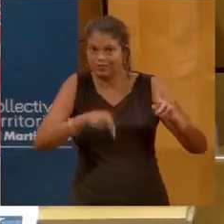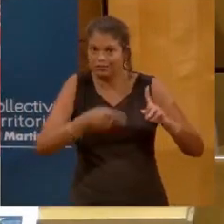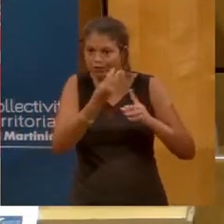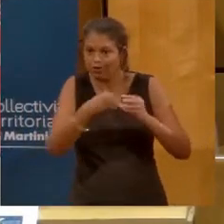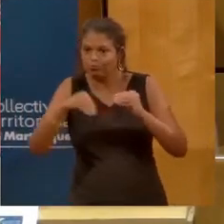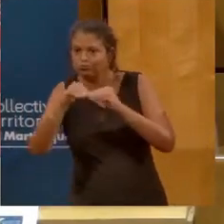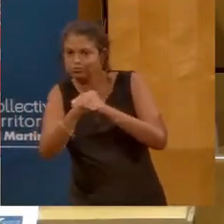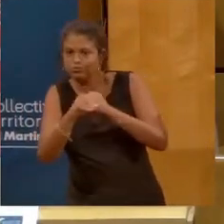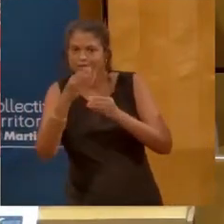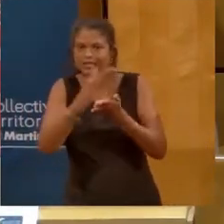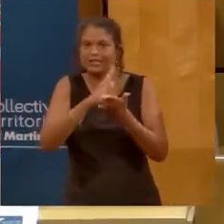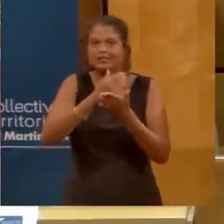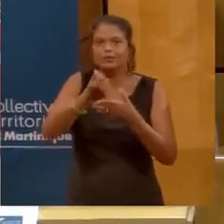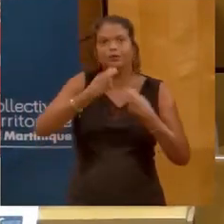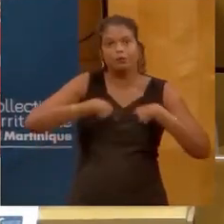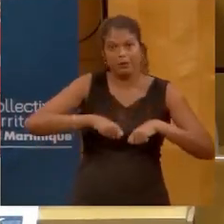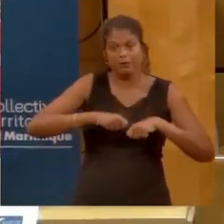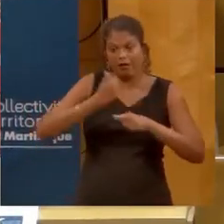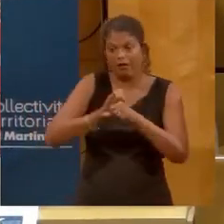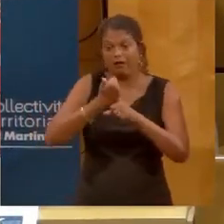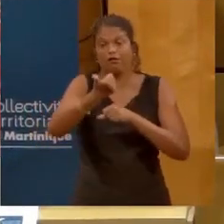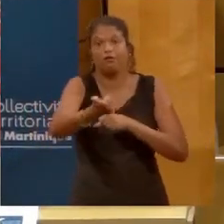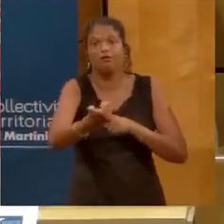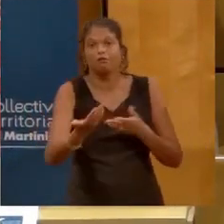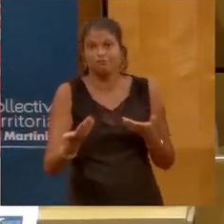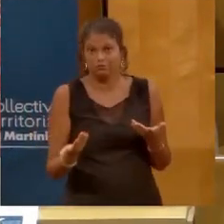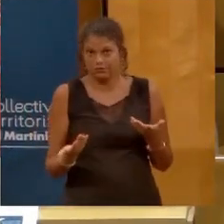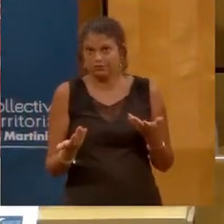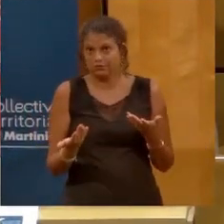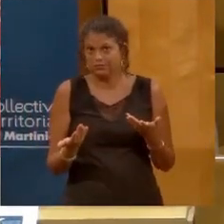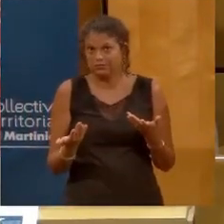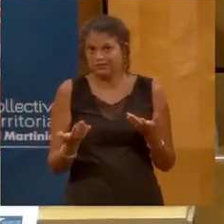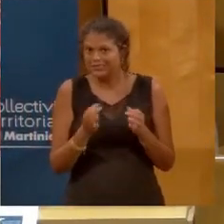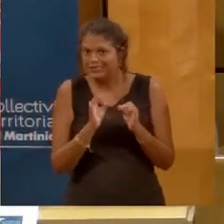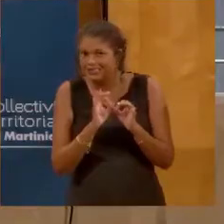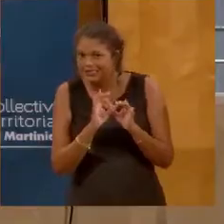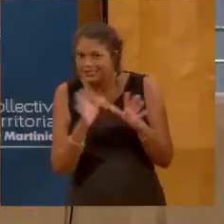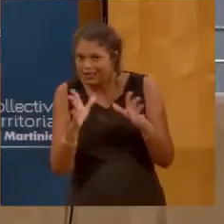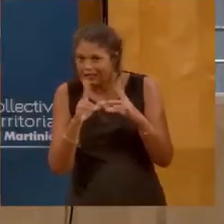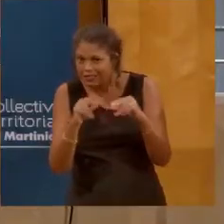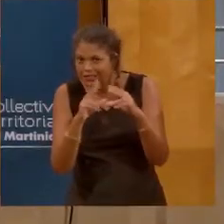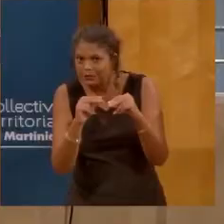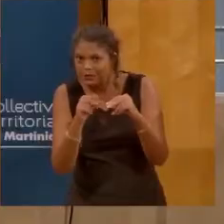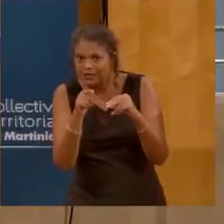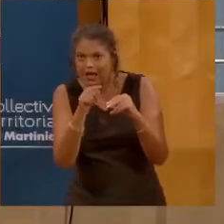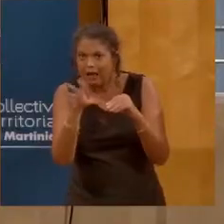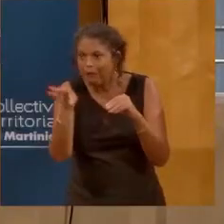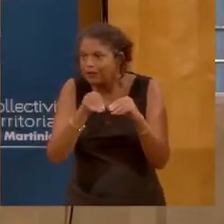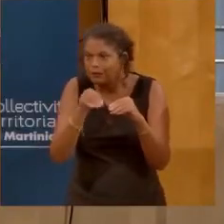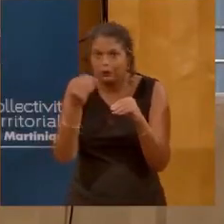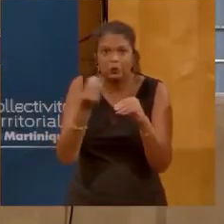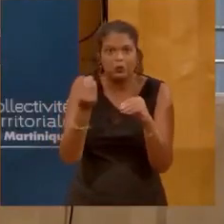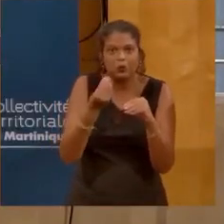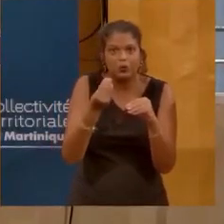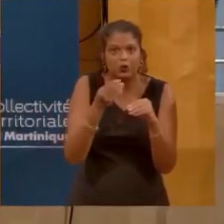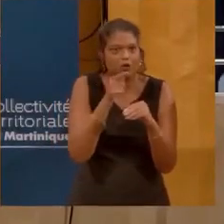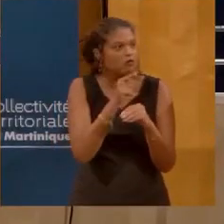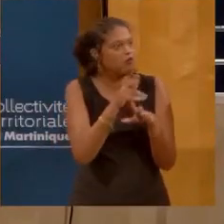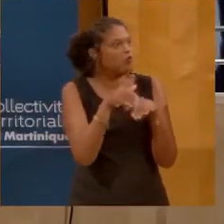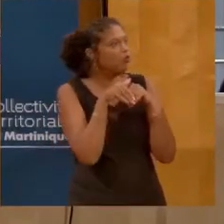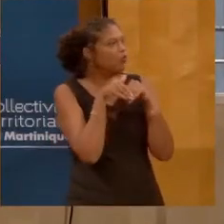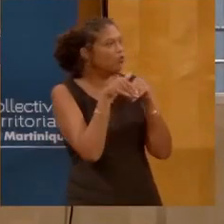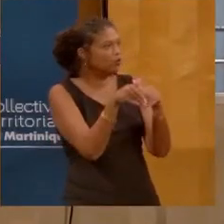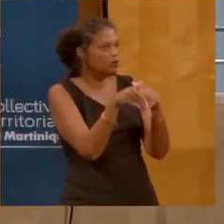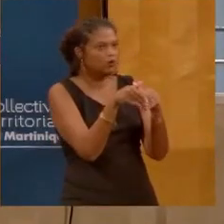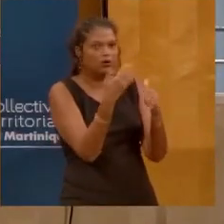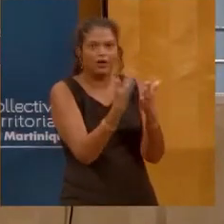paiement dans les années suivantes. Et sans indiquer où est-ce que vous allez les prendre. Alors, est-ce que vous allez continuer à